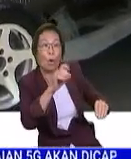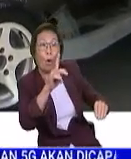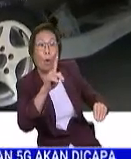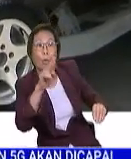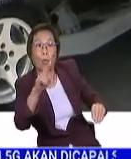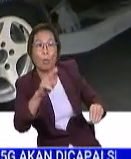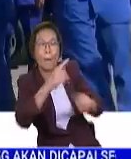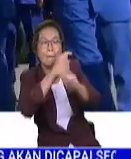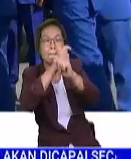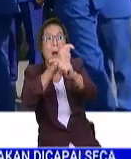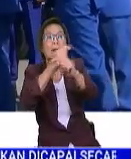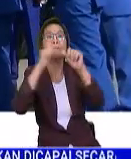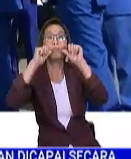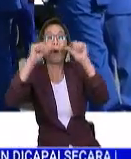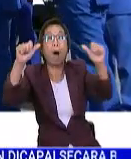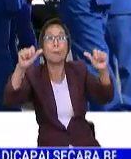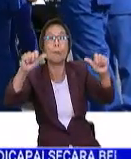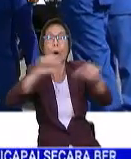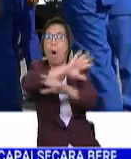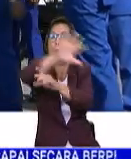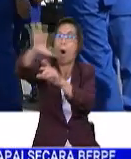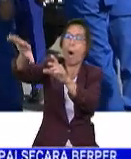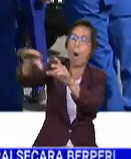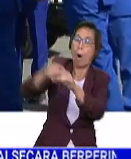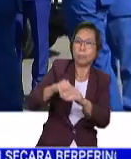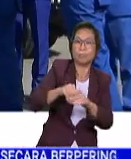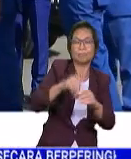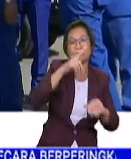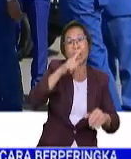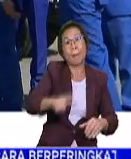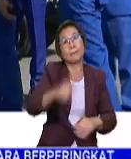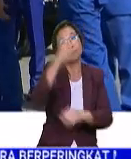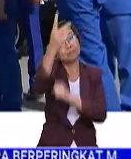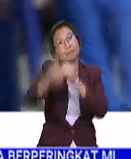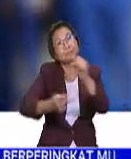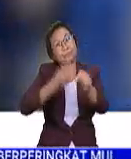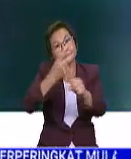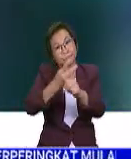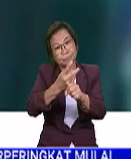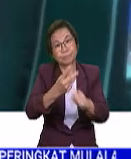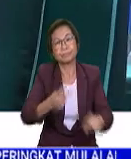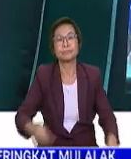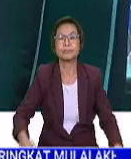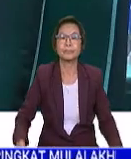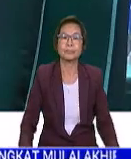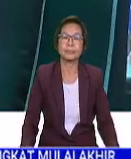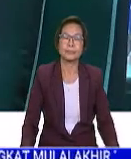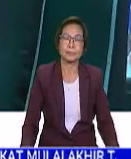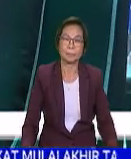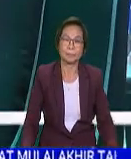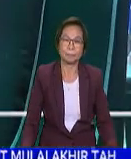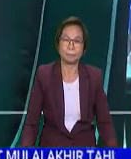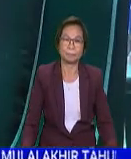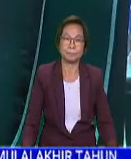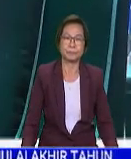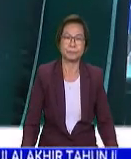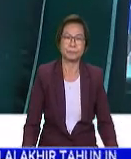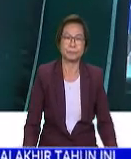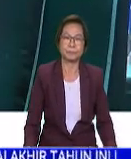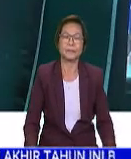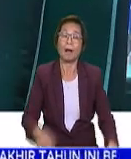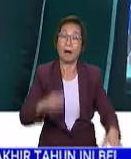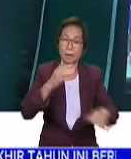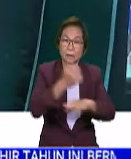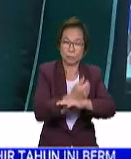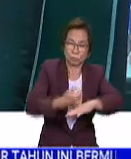pertahanan awam secara menyeluruh selama du tahun jadi Depa ni akan dibentuk dengan